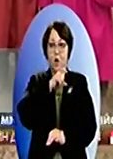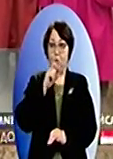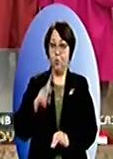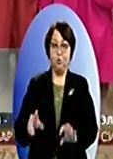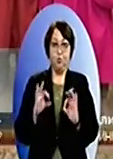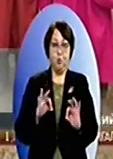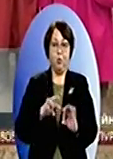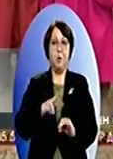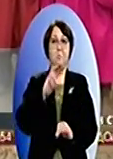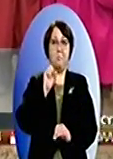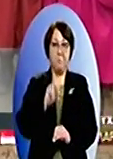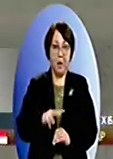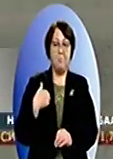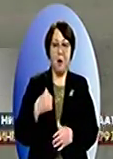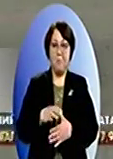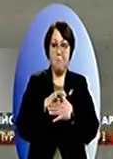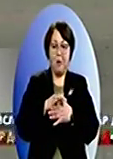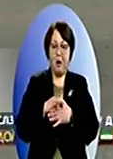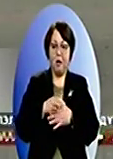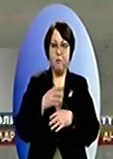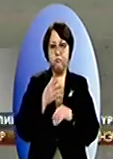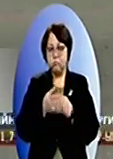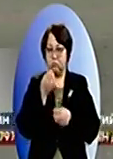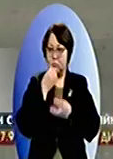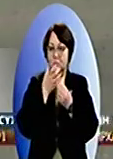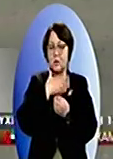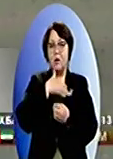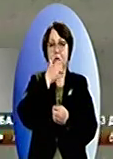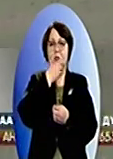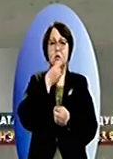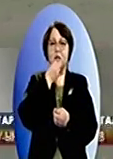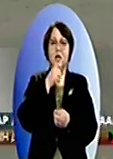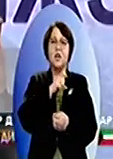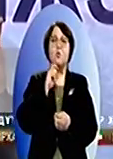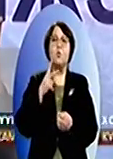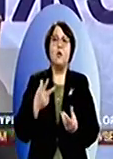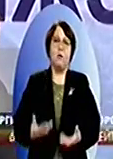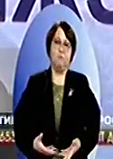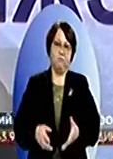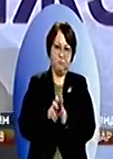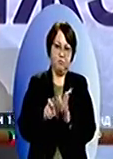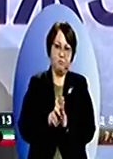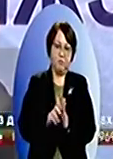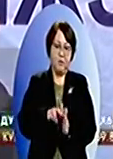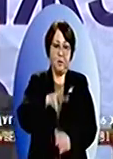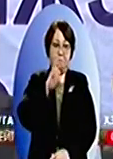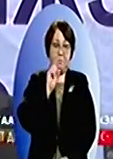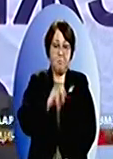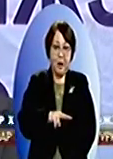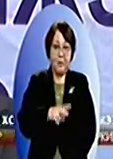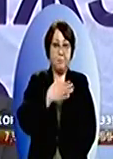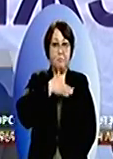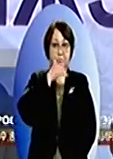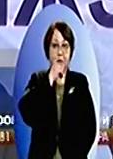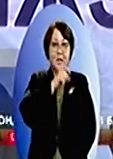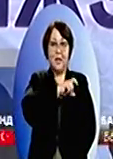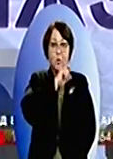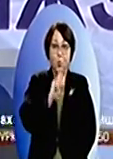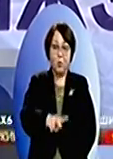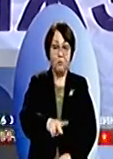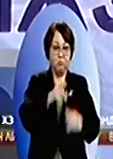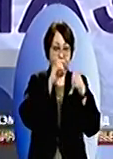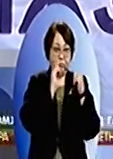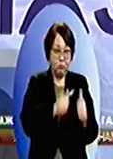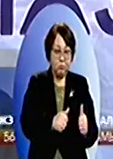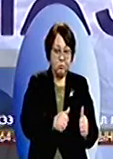хүртэж сайхан амьдрах боломж бий гэдгийг ерөнхий сайд хэлж байна. Малаа эрүүлжүүлж чадвал асар хэмжээний орлогыг